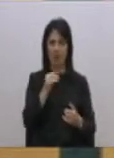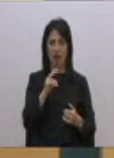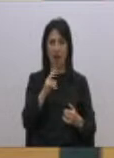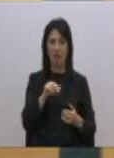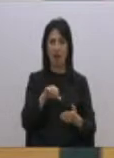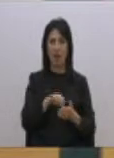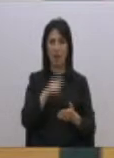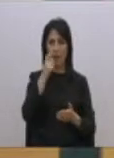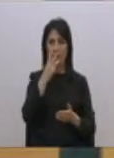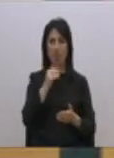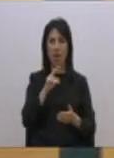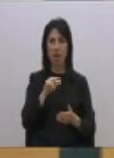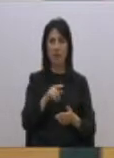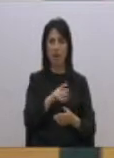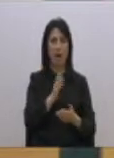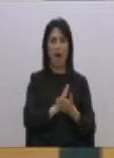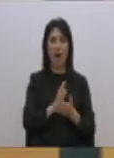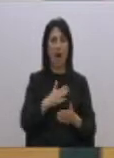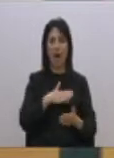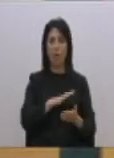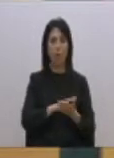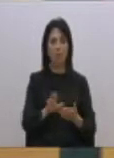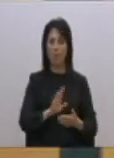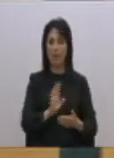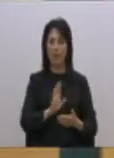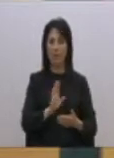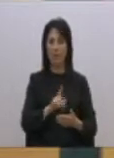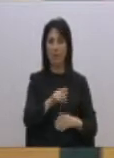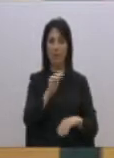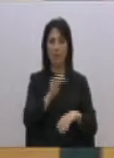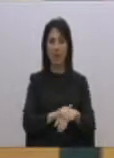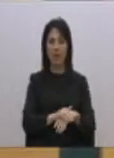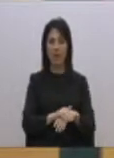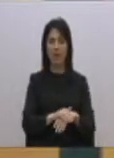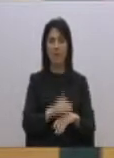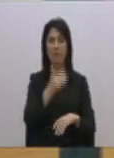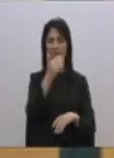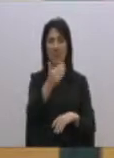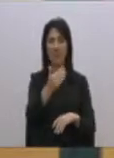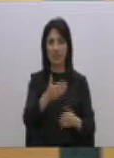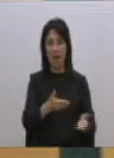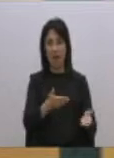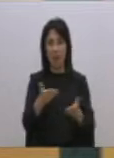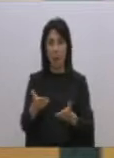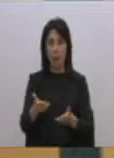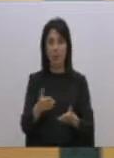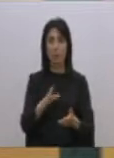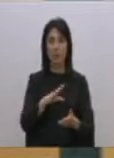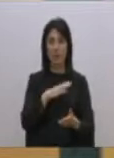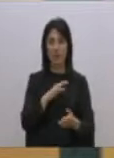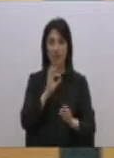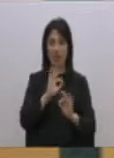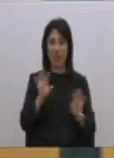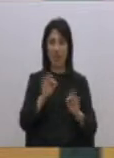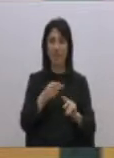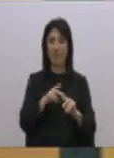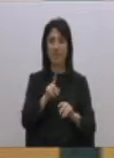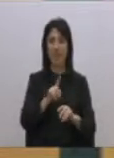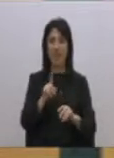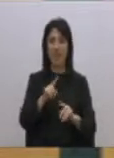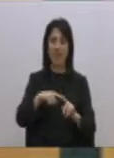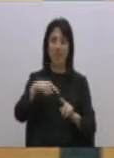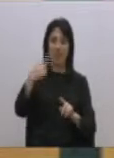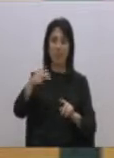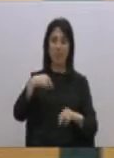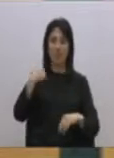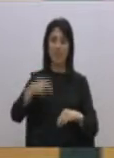გამოდიო და ბატონი შალვა, არ ხართ გულწრფელი. ეს ფაქტია. თქვენ რომ გამობრძანებული ყავით და გეთქვათ ის, რაც შემდგომ